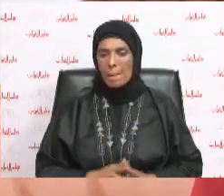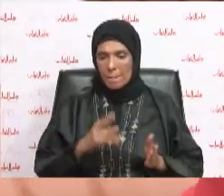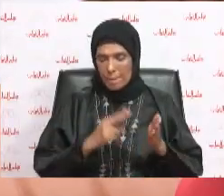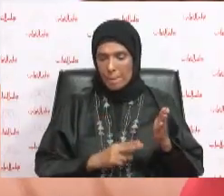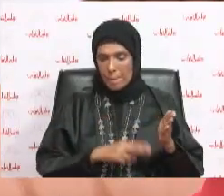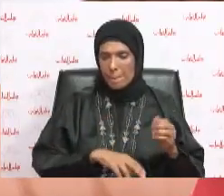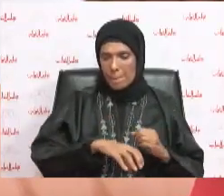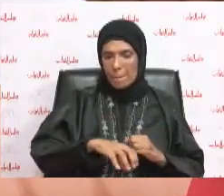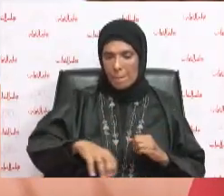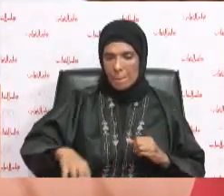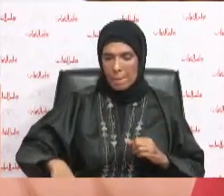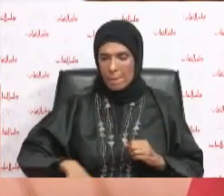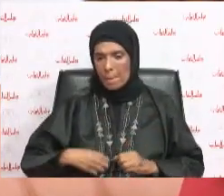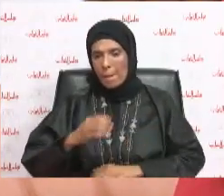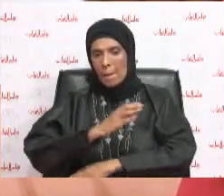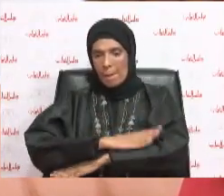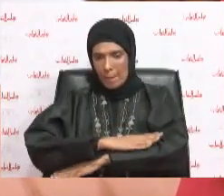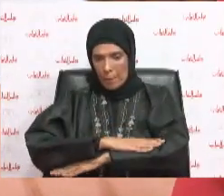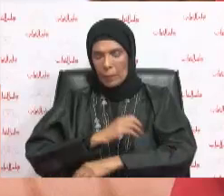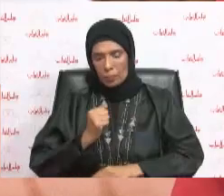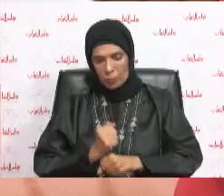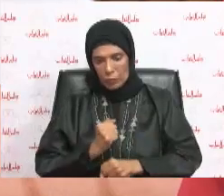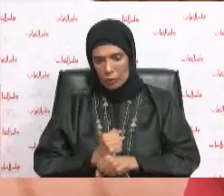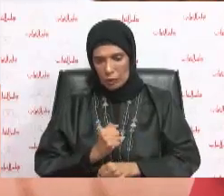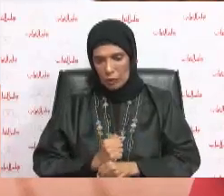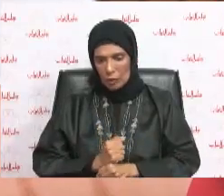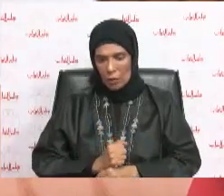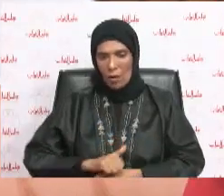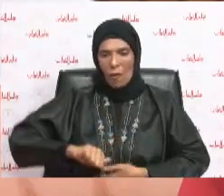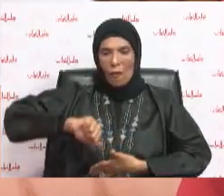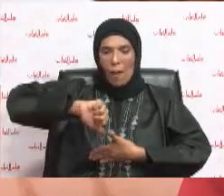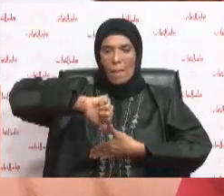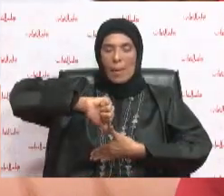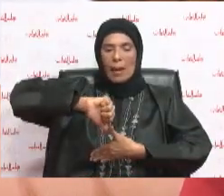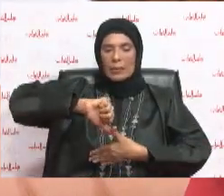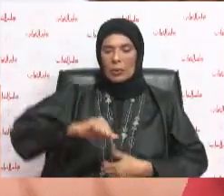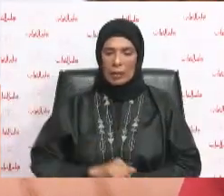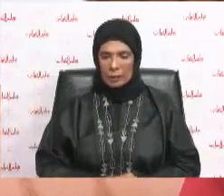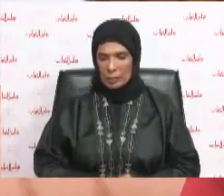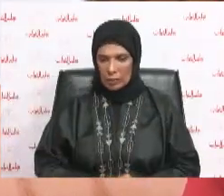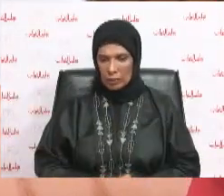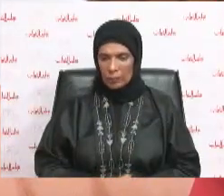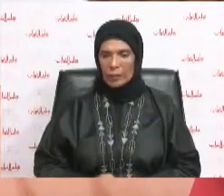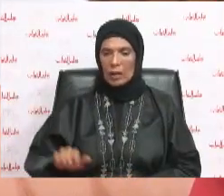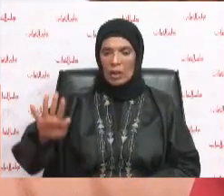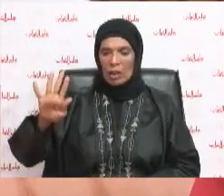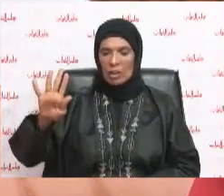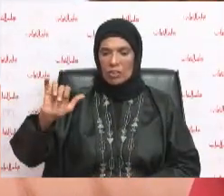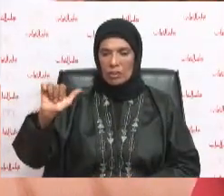الدول اللي تحترم نحترم مواقفهم في امريكا اللاتينيه التقدميه، وجمهوريه تشيلي من